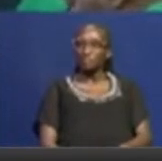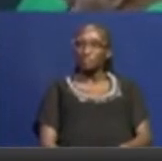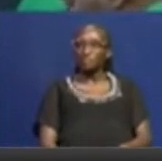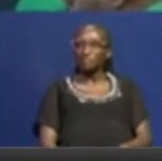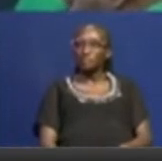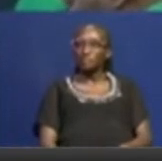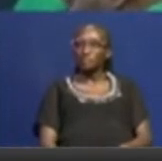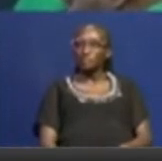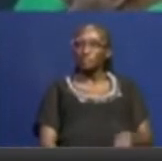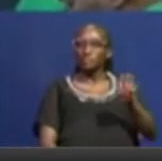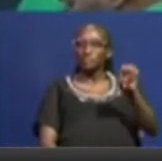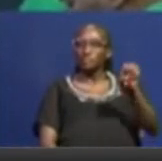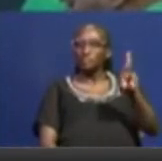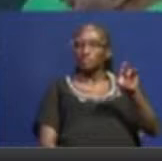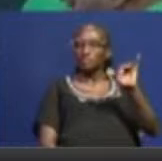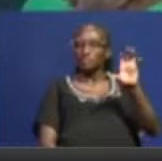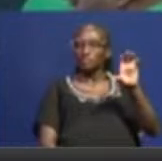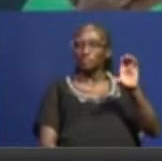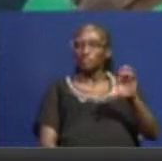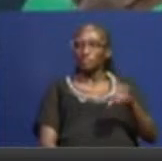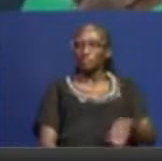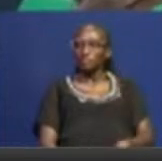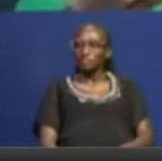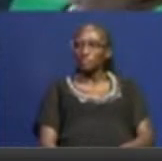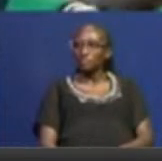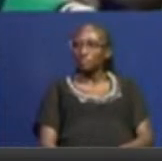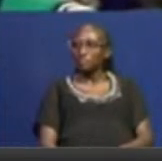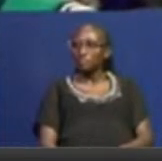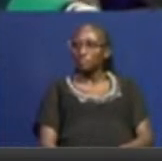Runyenjes, Eric Muchangi Njiru Karemba.